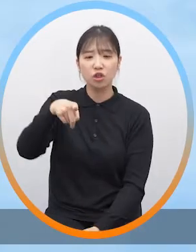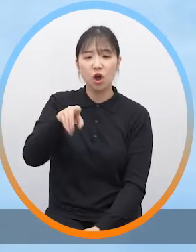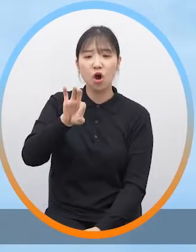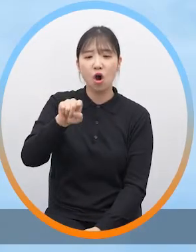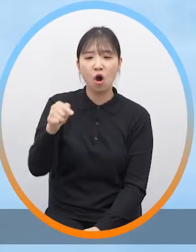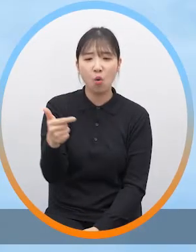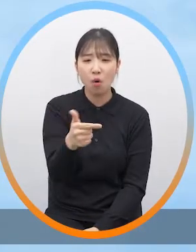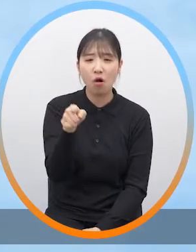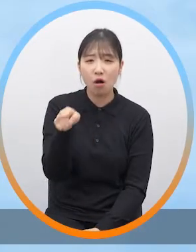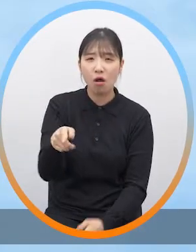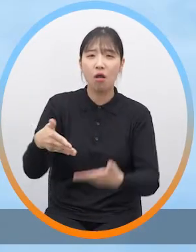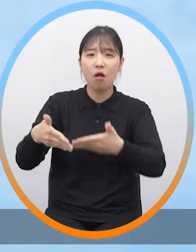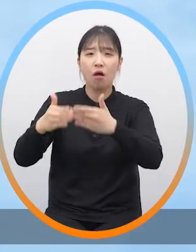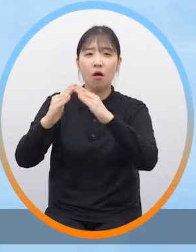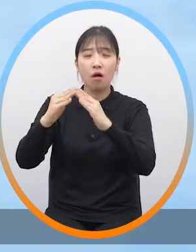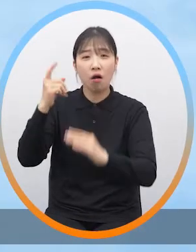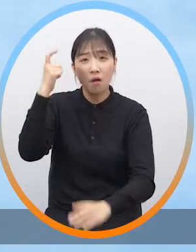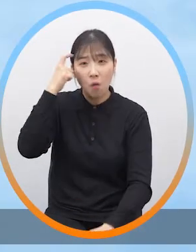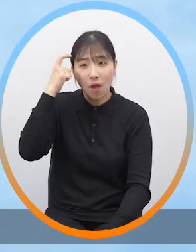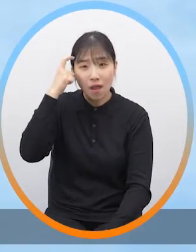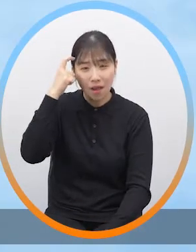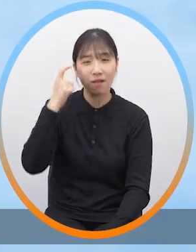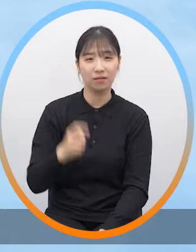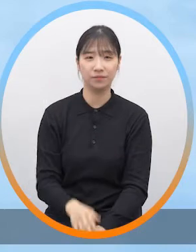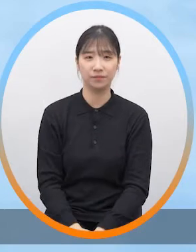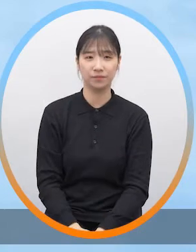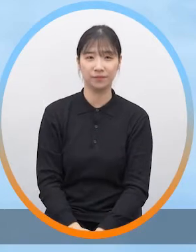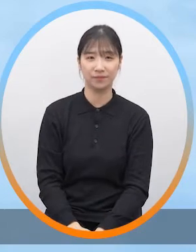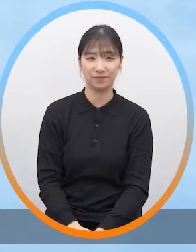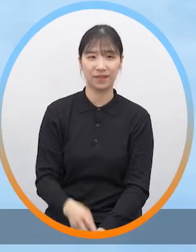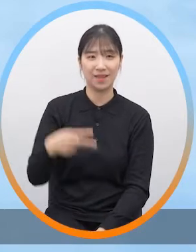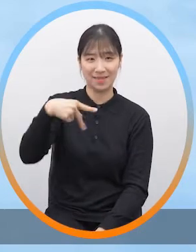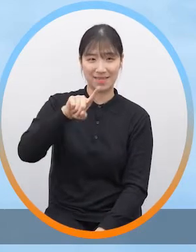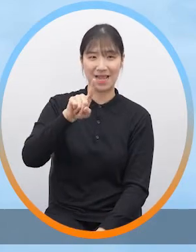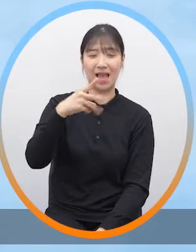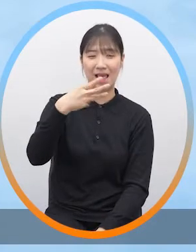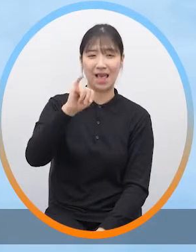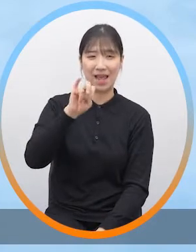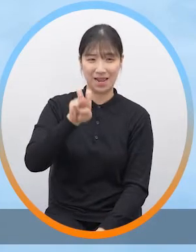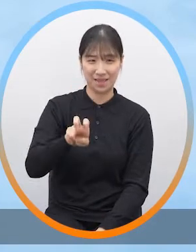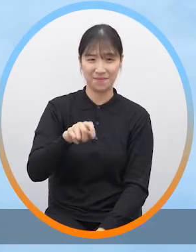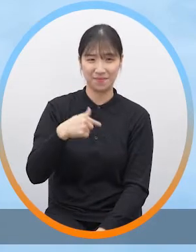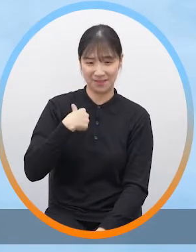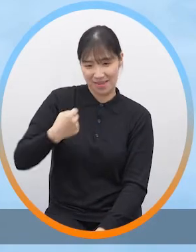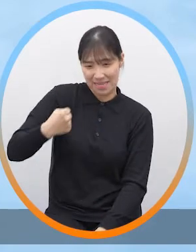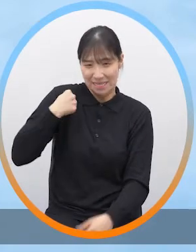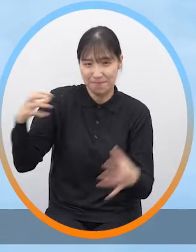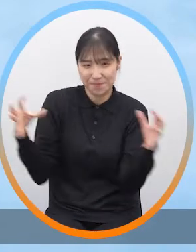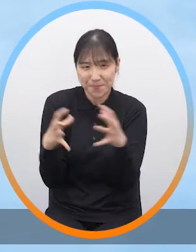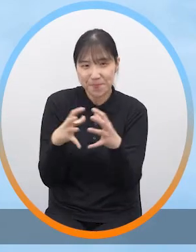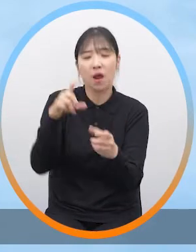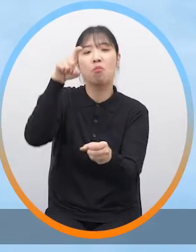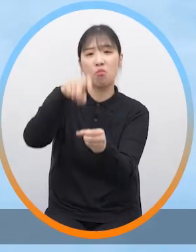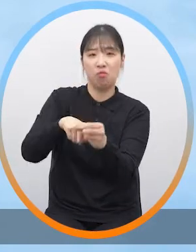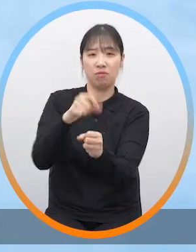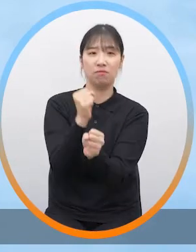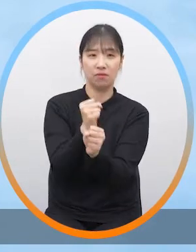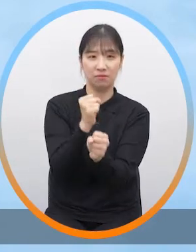서원은 왜 만들어졌냐면 아까도 말씀드렸던 것처럼 사림들이 세력을 결집하기 위해서 만들었다고